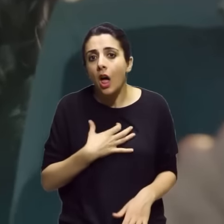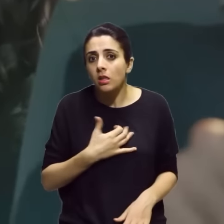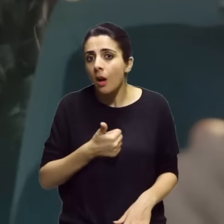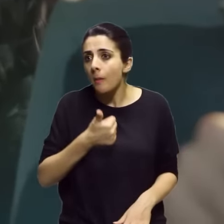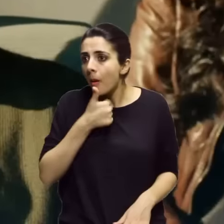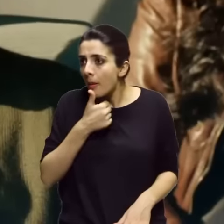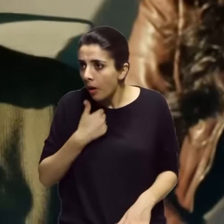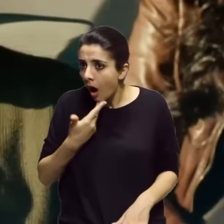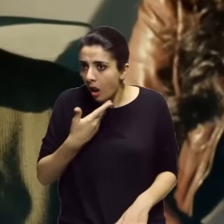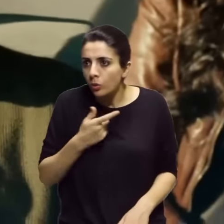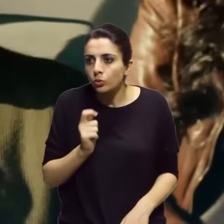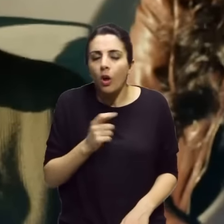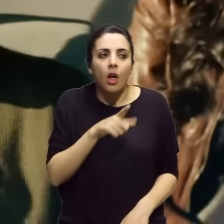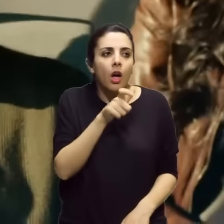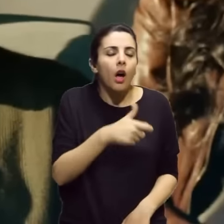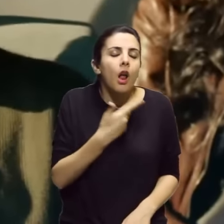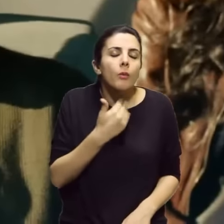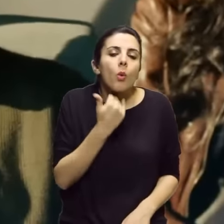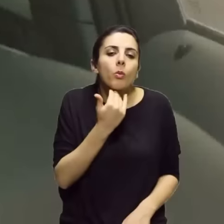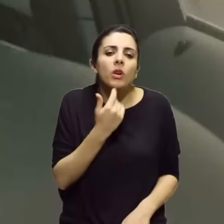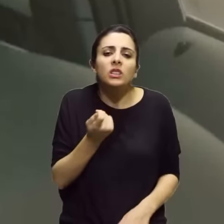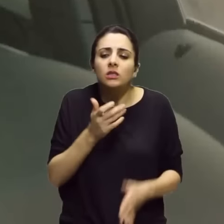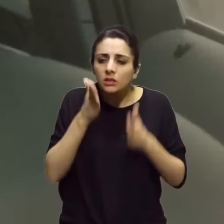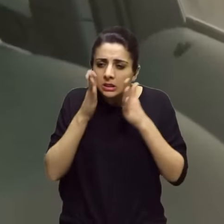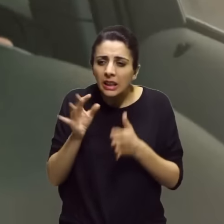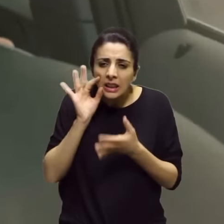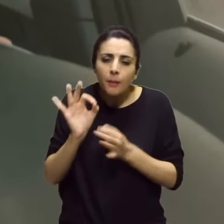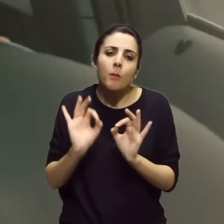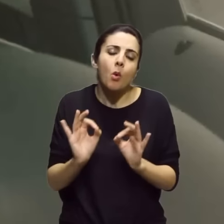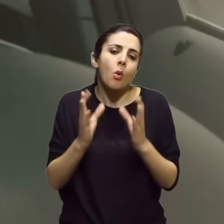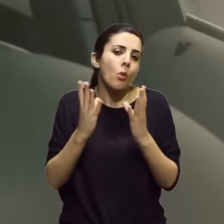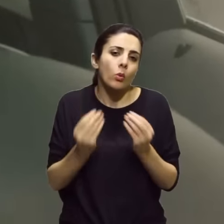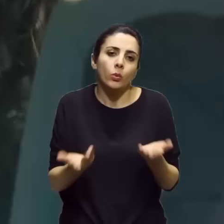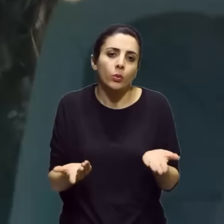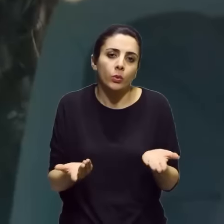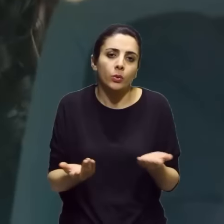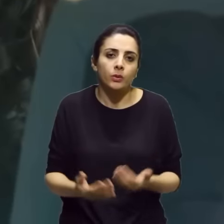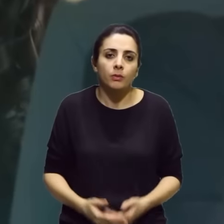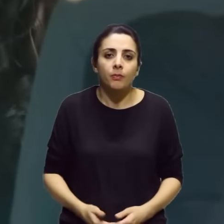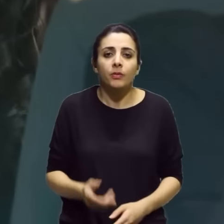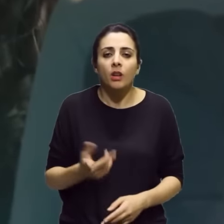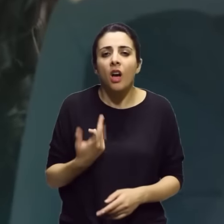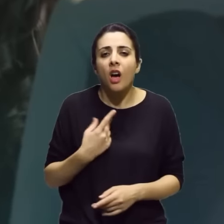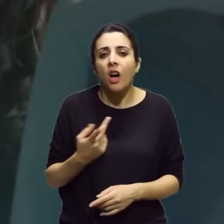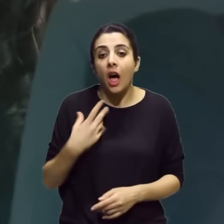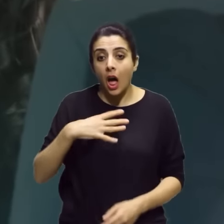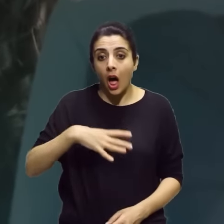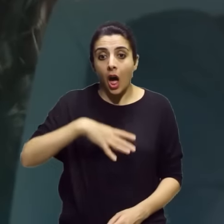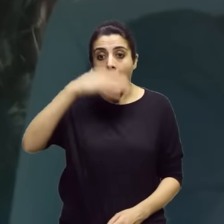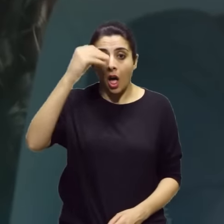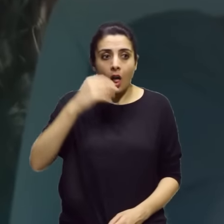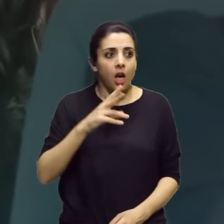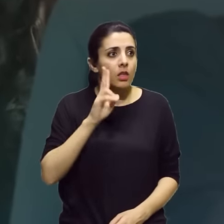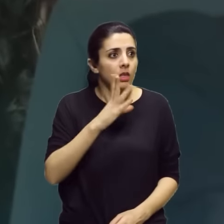bile anlatamam ki sana. Bu işkolik babalar böyle maalesef. Bir hayaleti bile daha iyi tanıyabilir